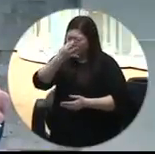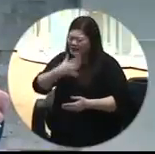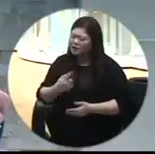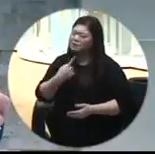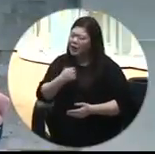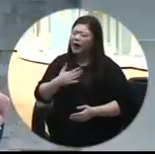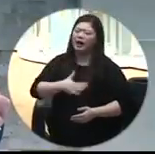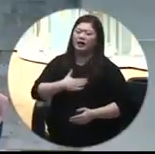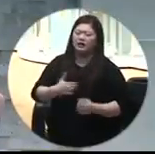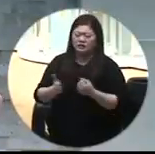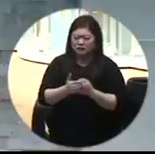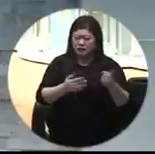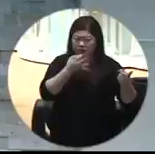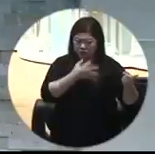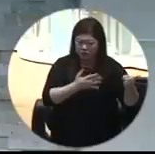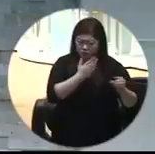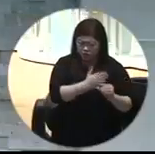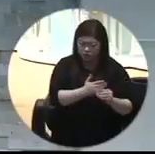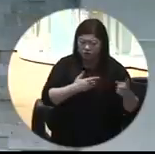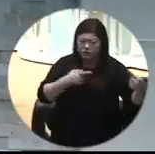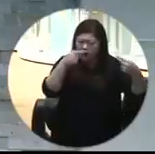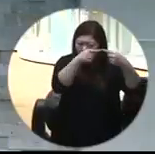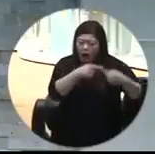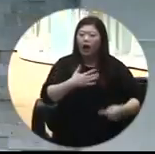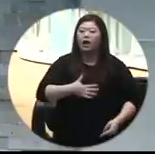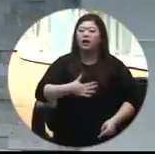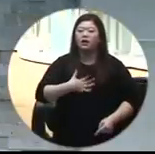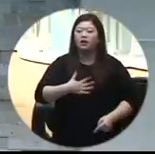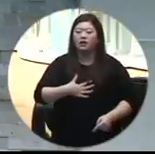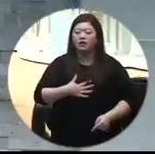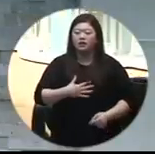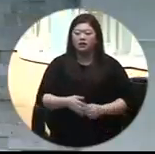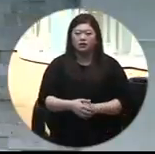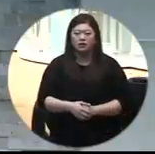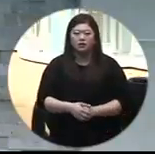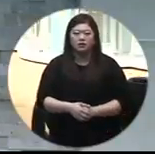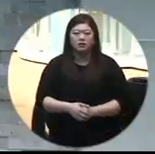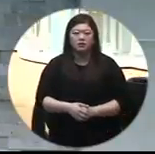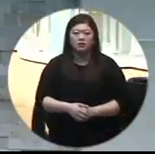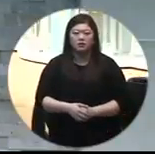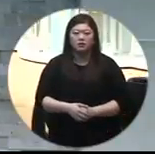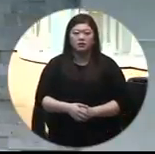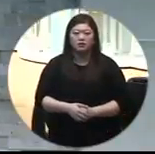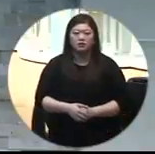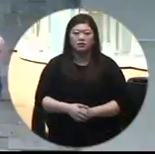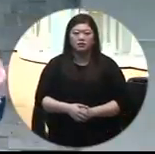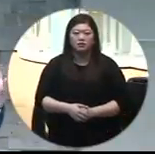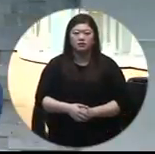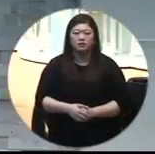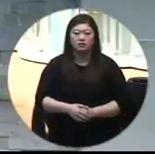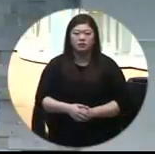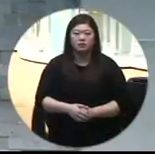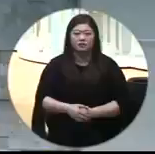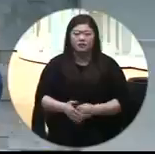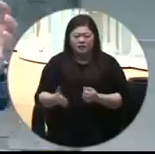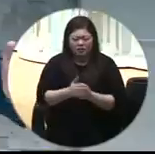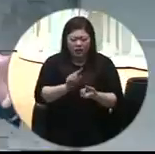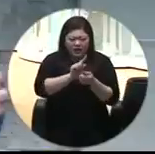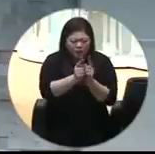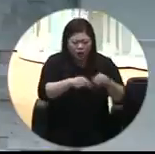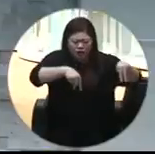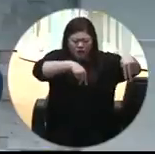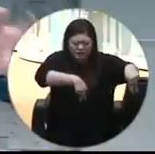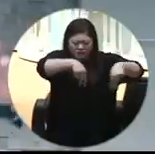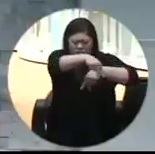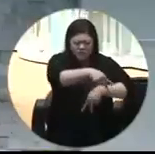문정박대하고 재수 없이 뭐 손님 줄 알았더니 뭐 이 전도사라 이렇게 돈이 됩니까? 그러니까 얼마나 그런 걸 들으면서